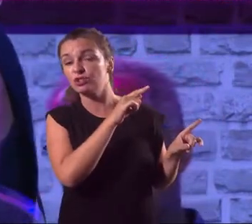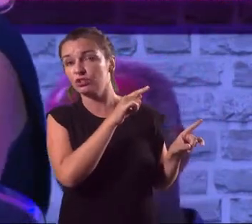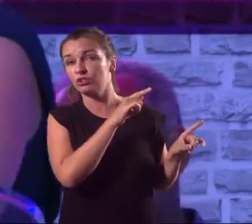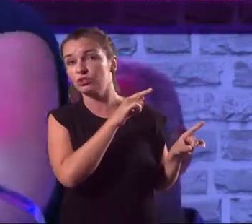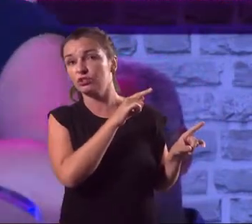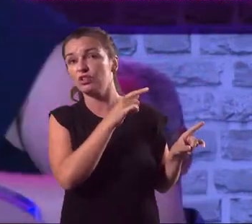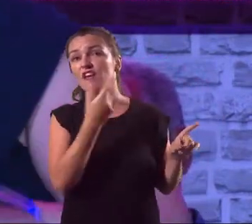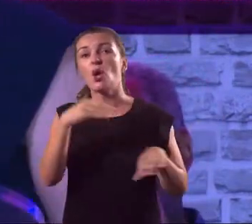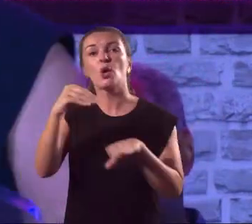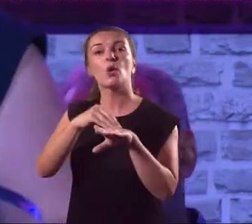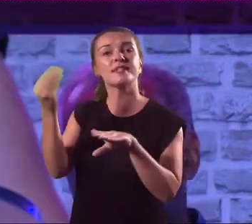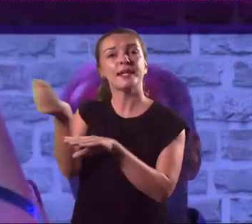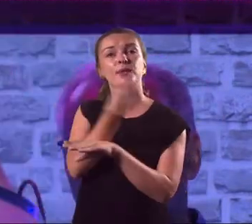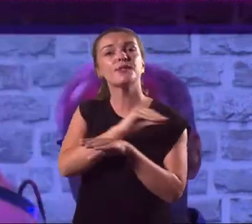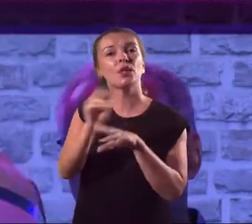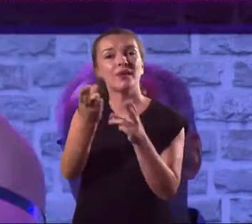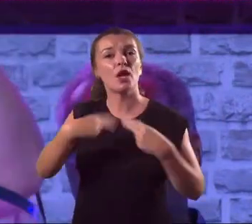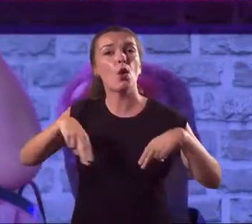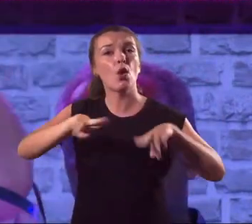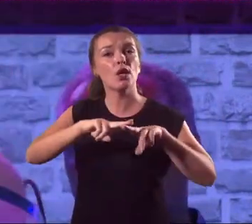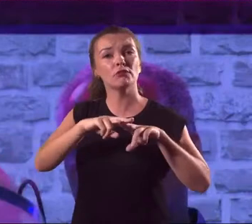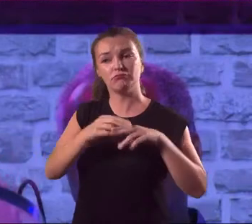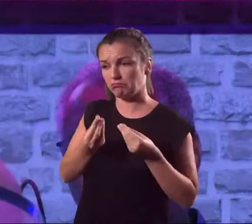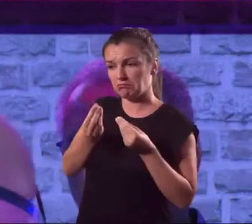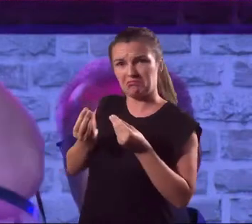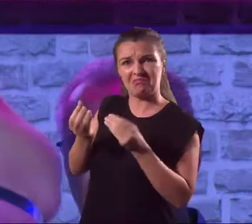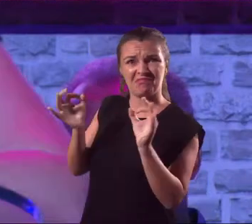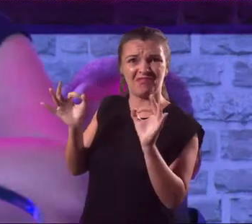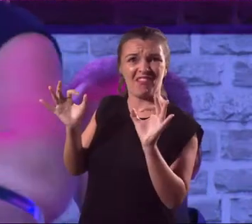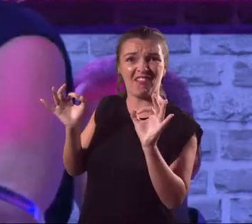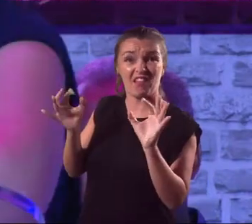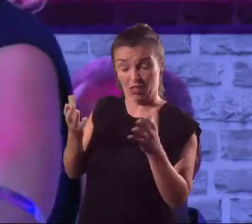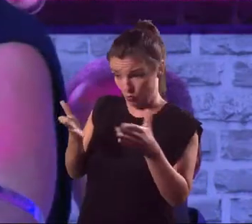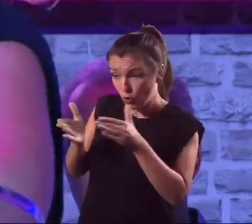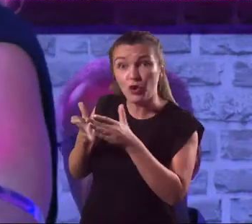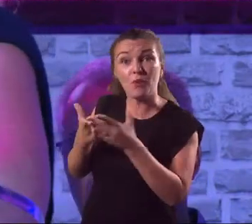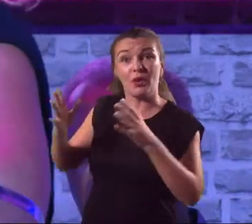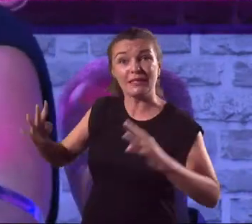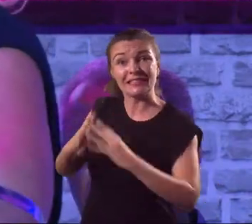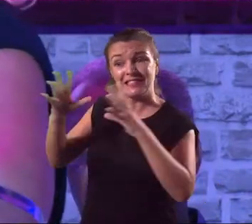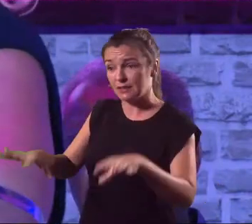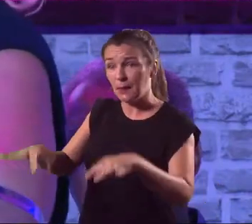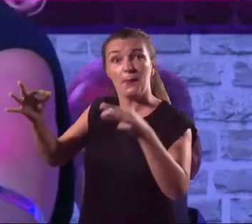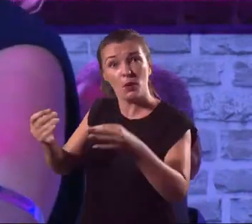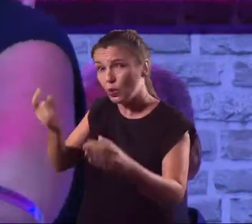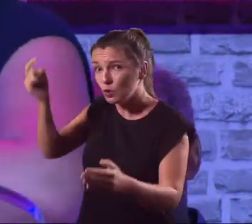résolution au Conseil de sécurité de l'ONU pour justement exiger ce cessez-le-feu